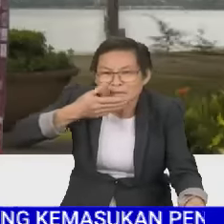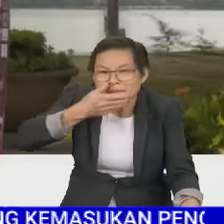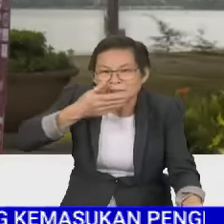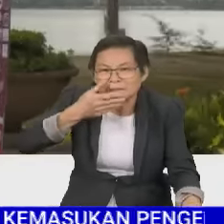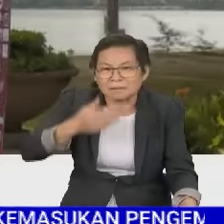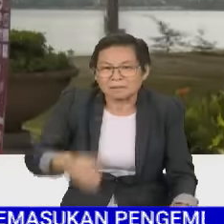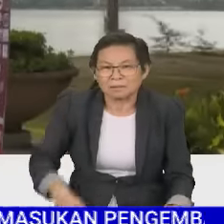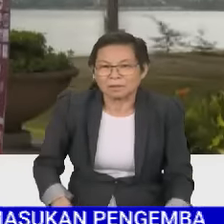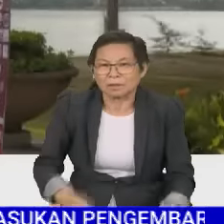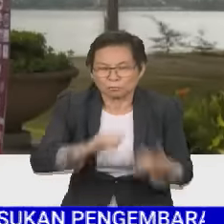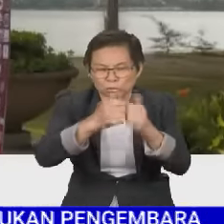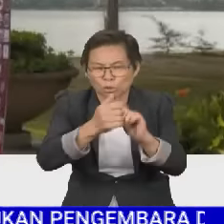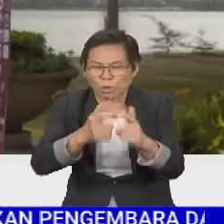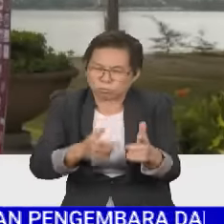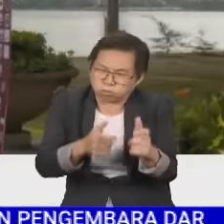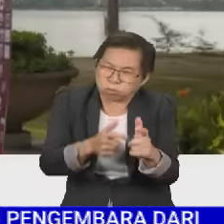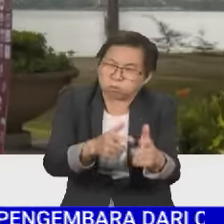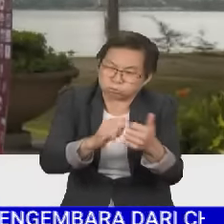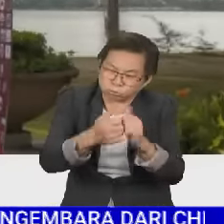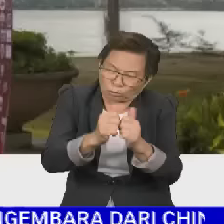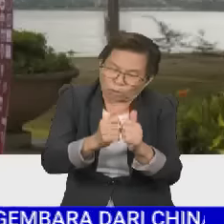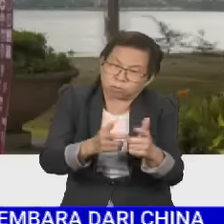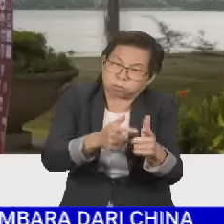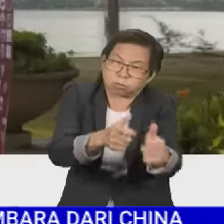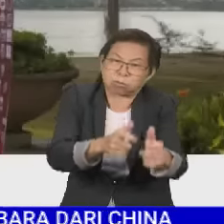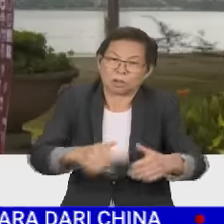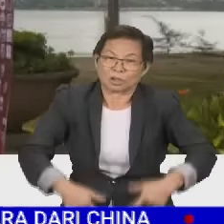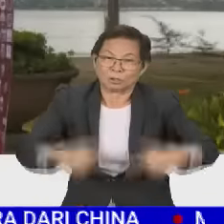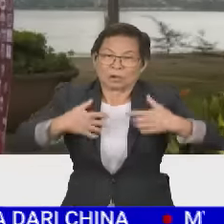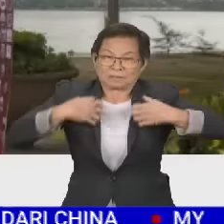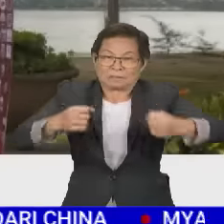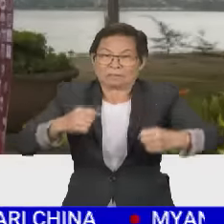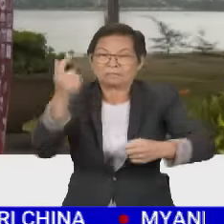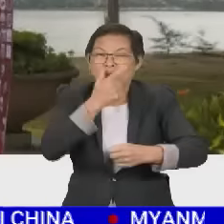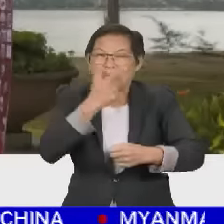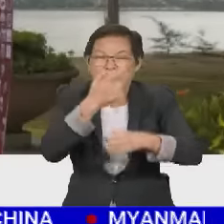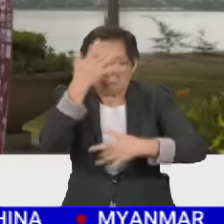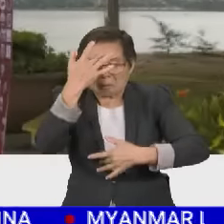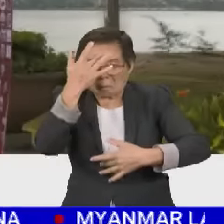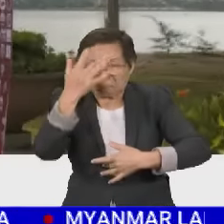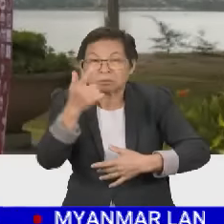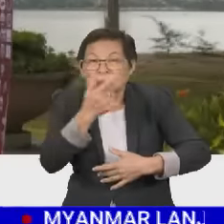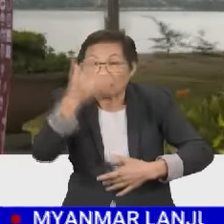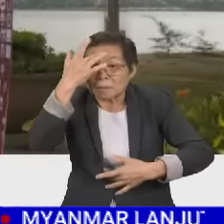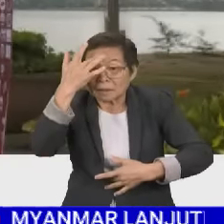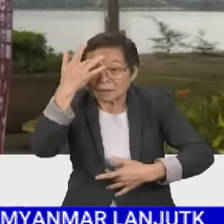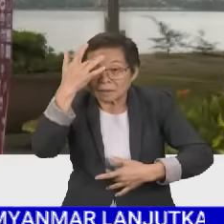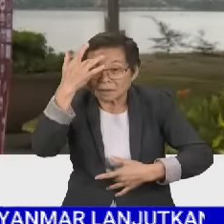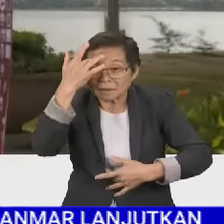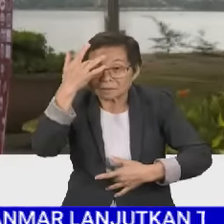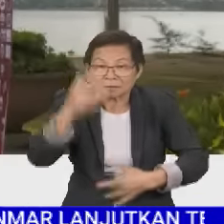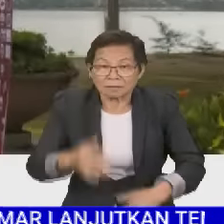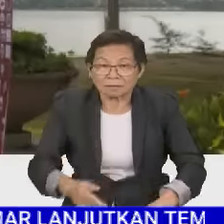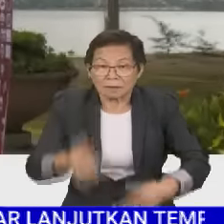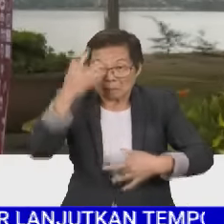bersukan untuk mengamalkan kehidupan yang sehat lah untuk mengelakkan penyakit-penyakit inilah yang